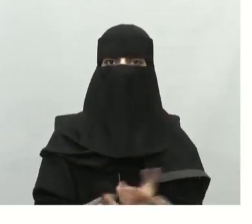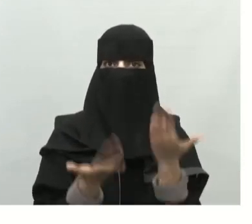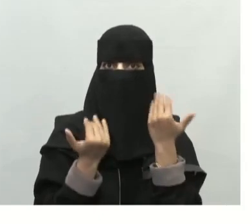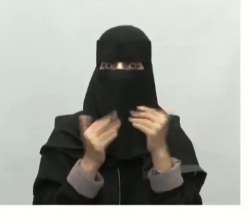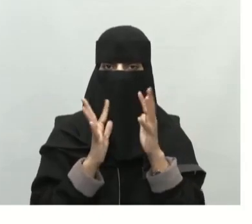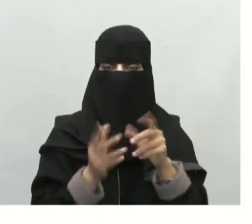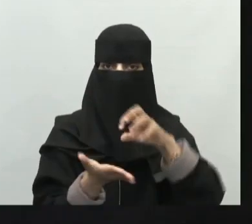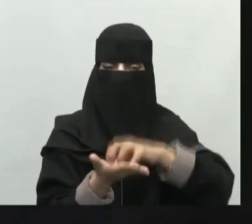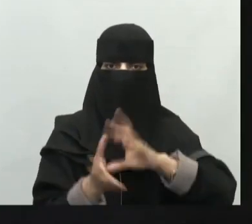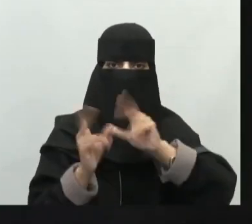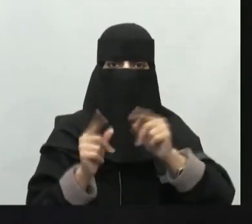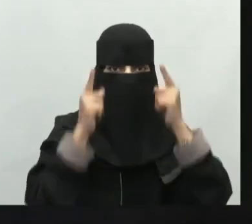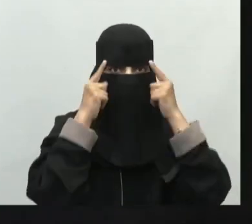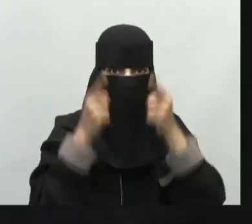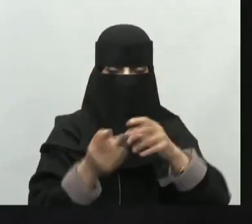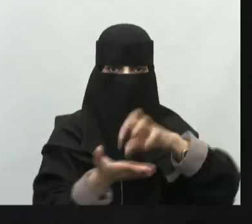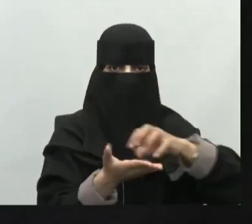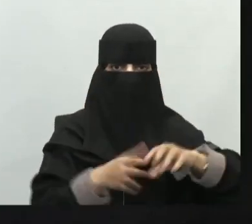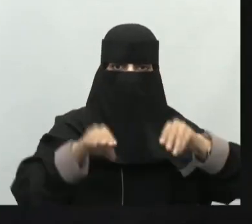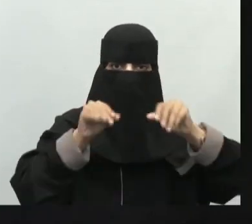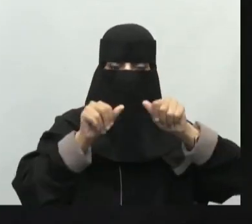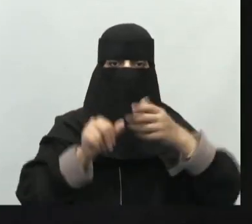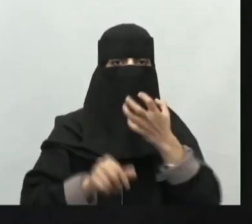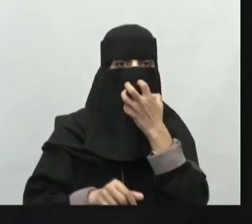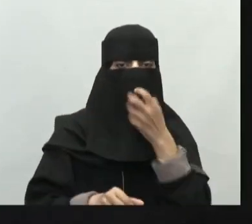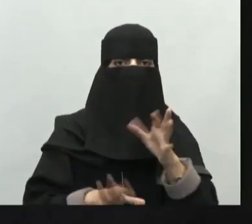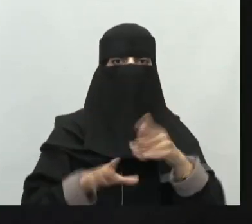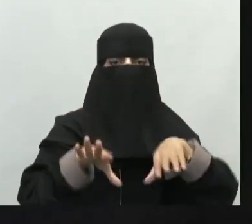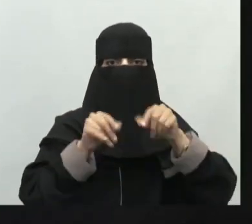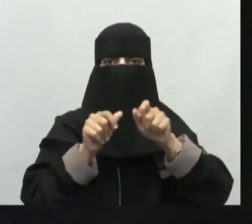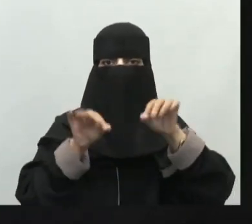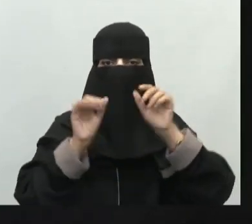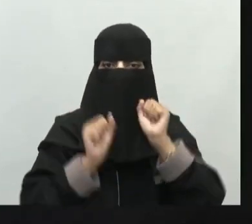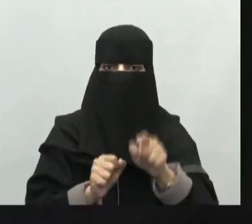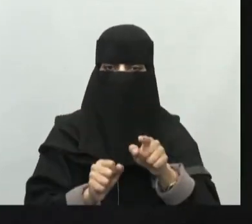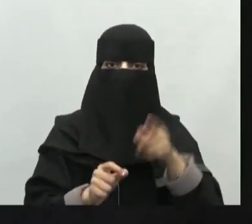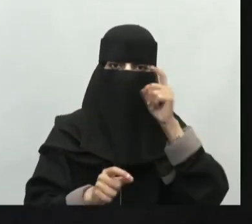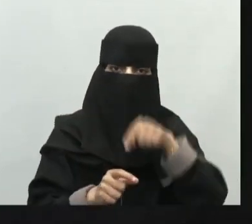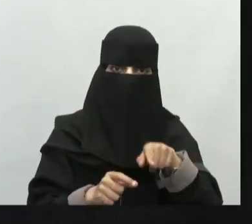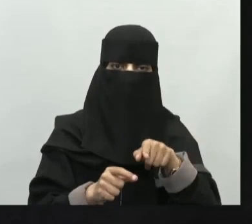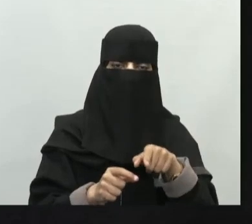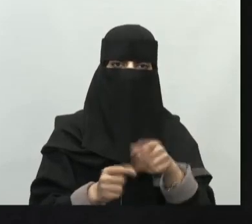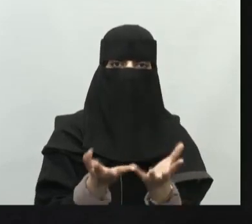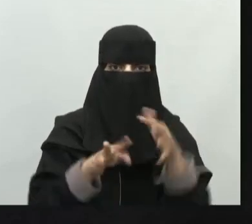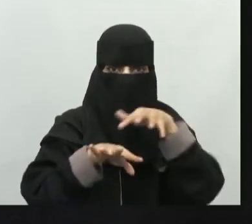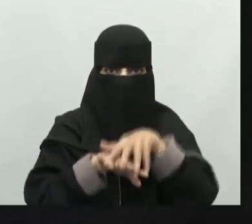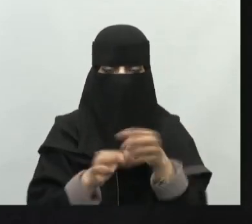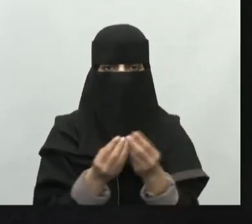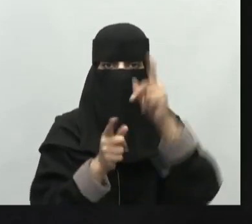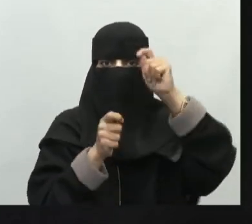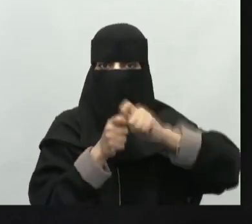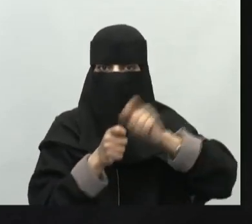انها تعيش غالبا في المناطق الحاره او في الصحراء فبالتالي لابد لها من تكيفات